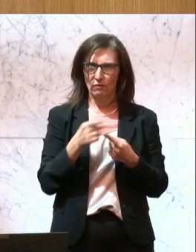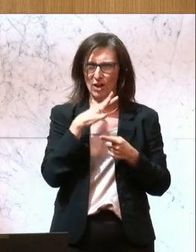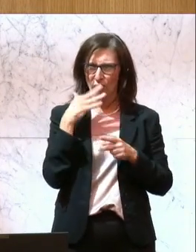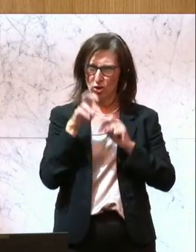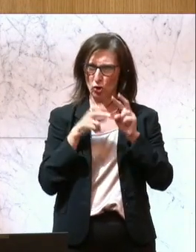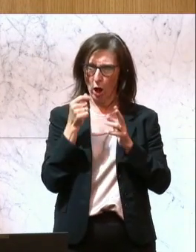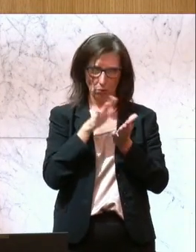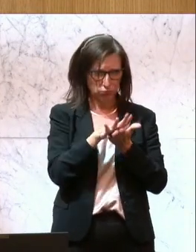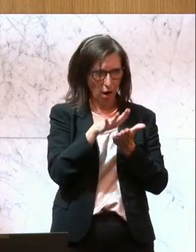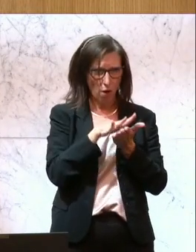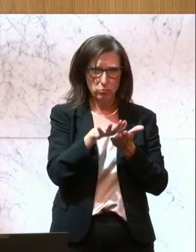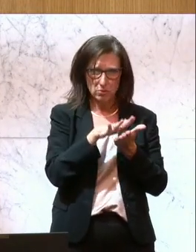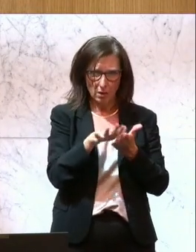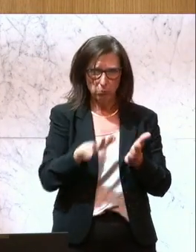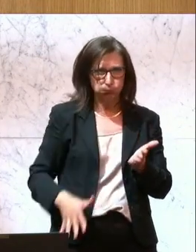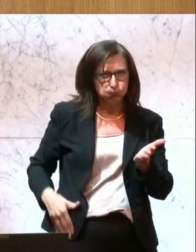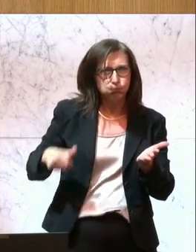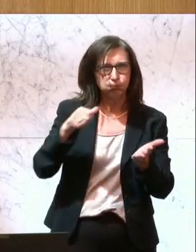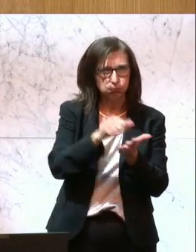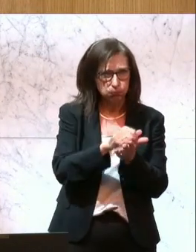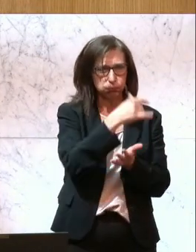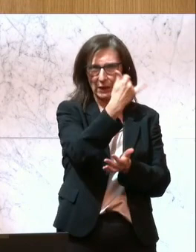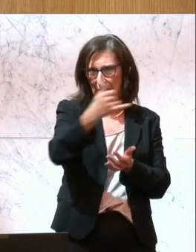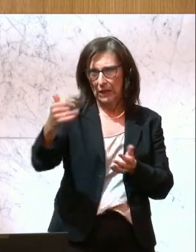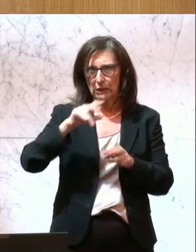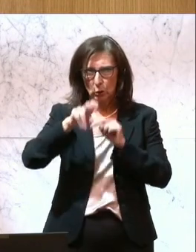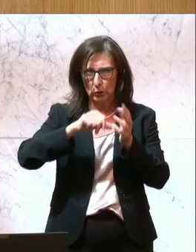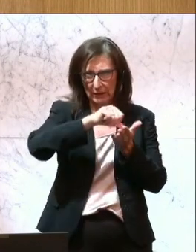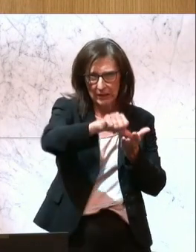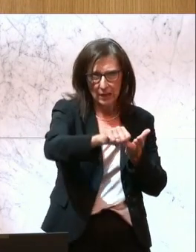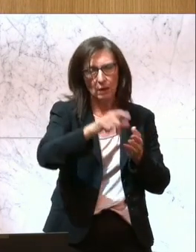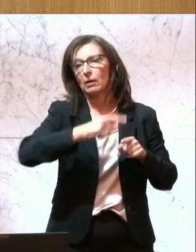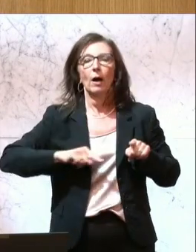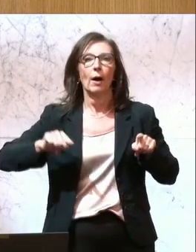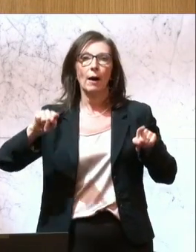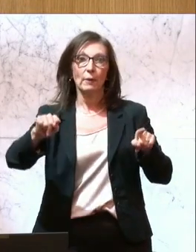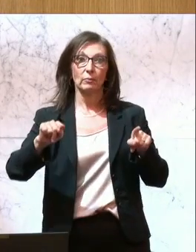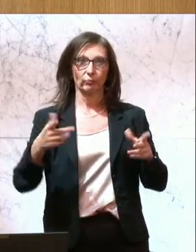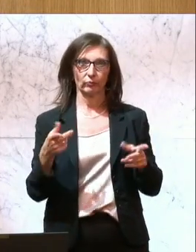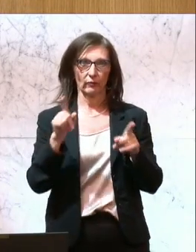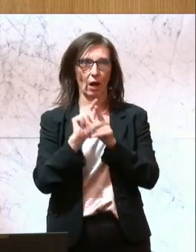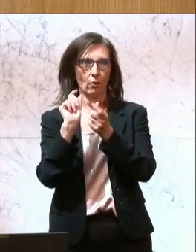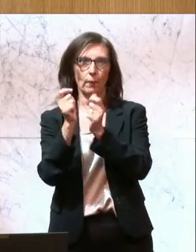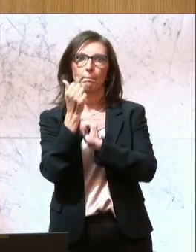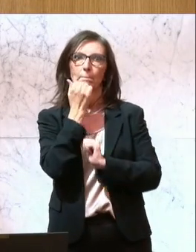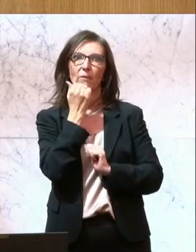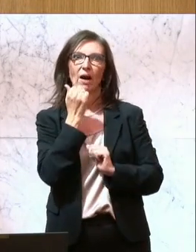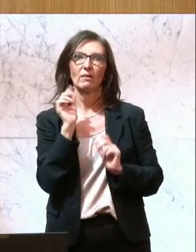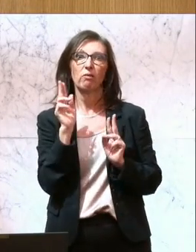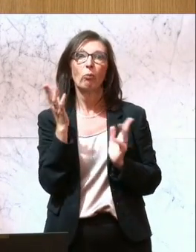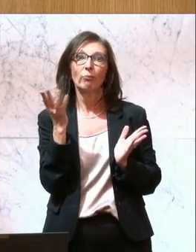Steuerzahler muss also hier Länge mal Breite dafür zahlen. Und gleichzeitig wird es aber auch privatisiert, weil die